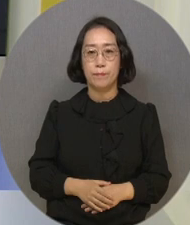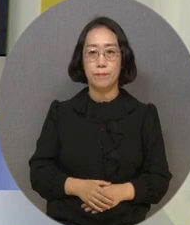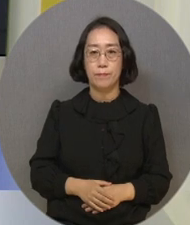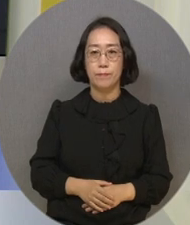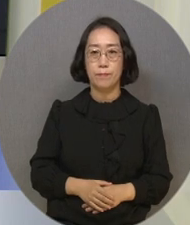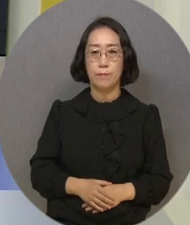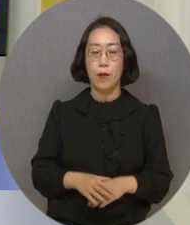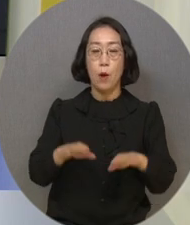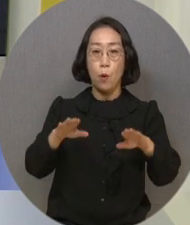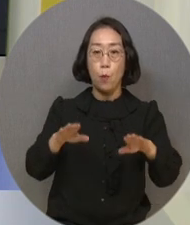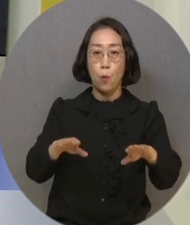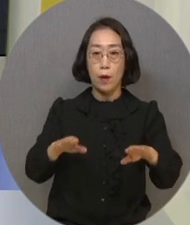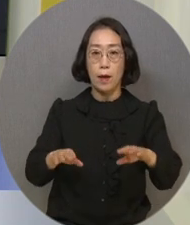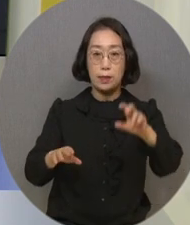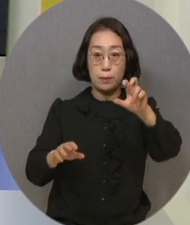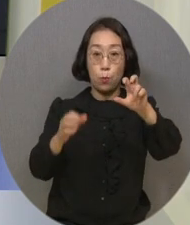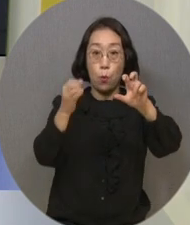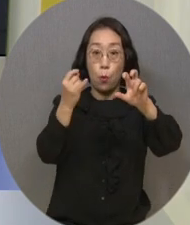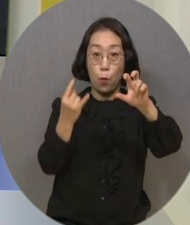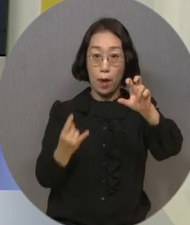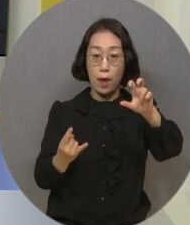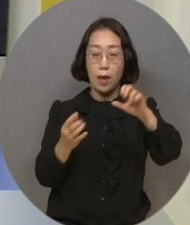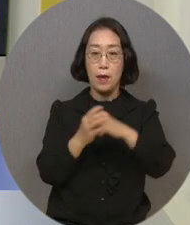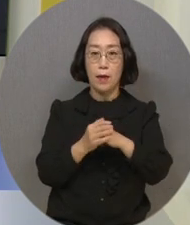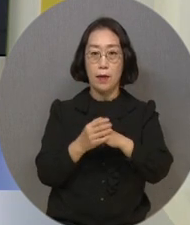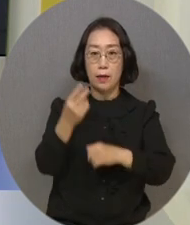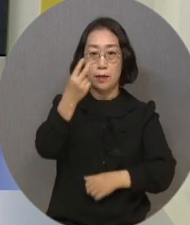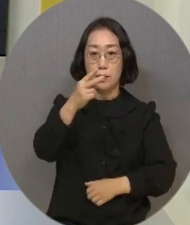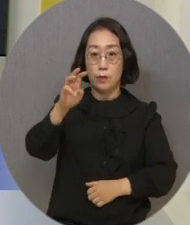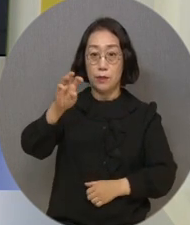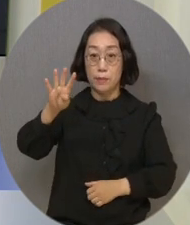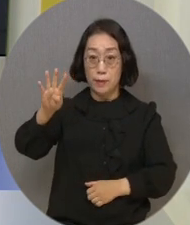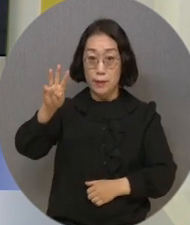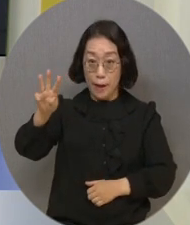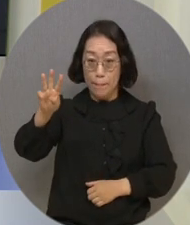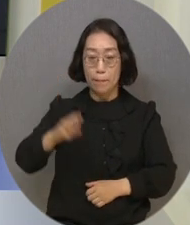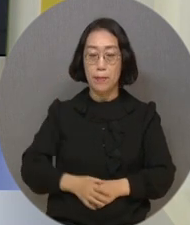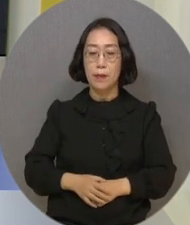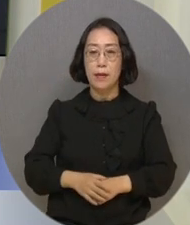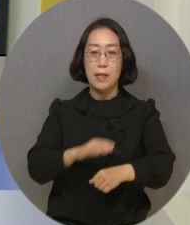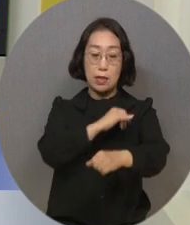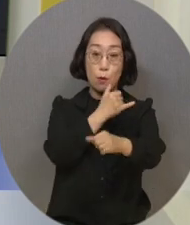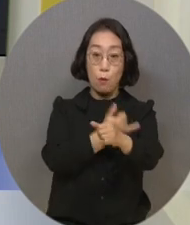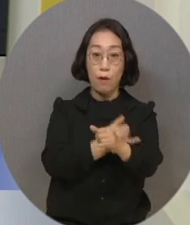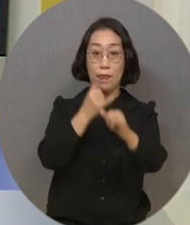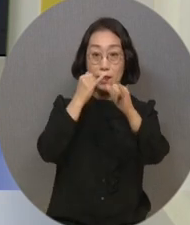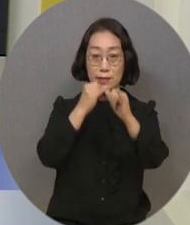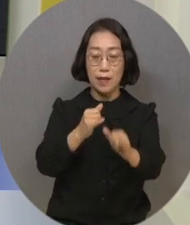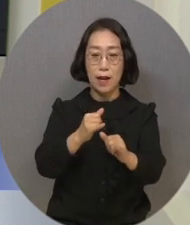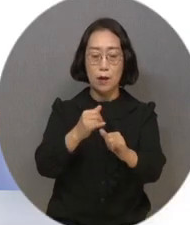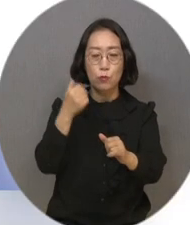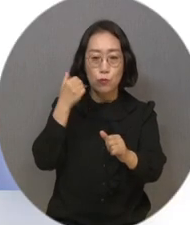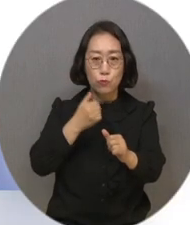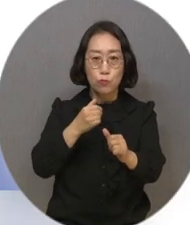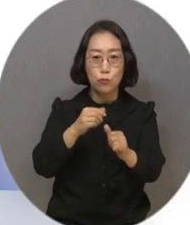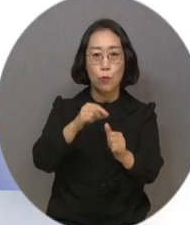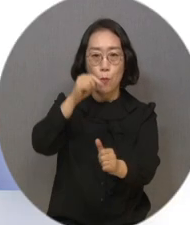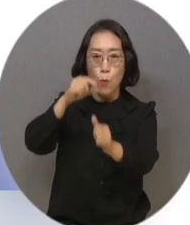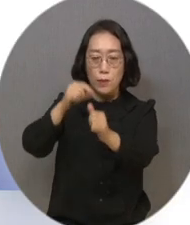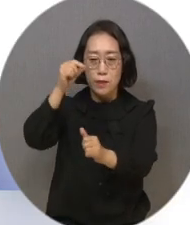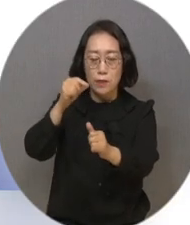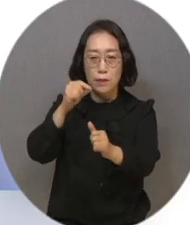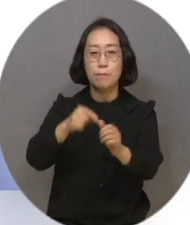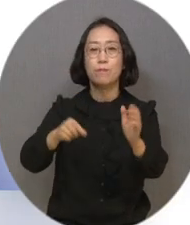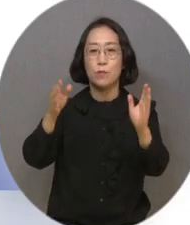다음 뉴스는 올해로 25회째를 맞이하는 2023 한국장애인 인권상 후보자 모집 소식입니다 그동안